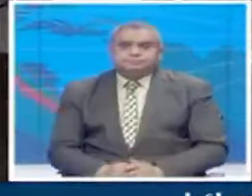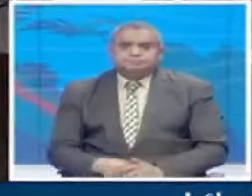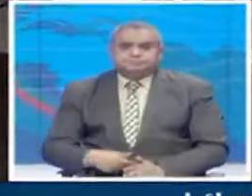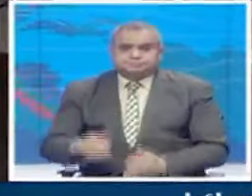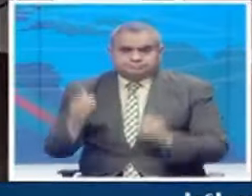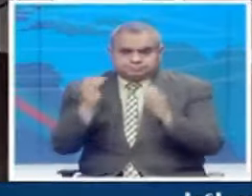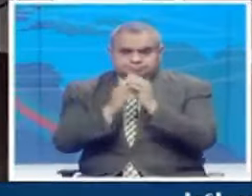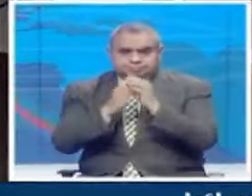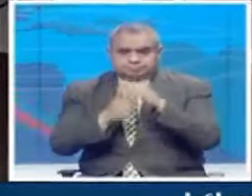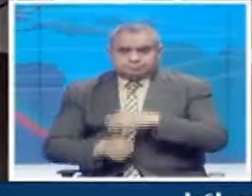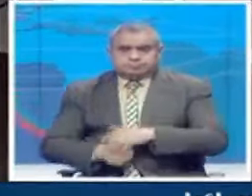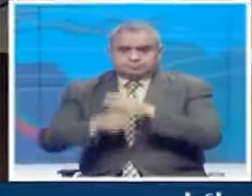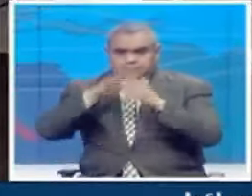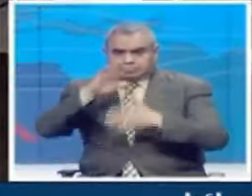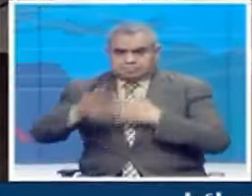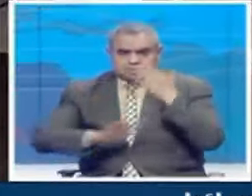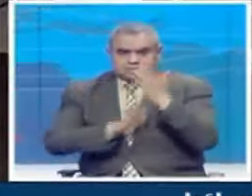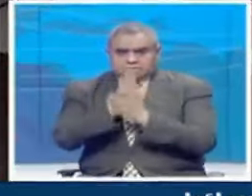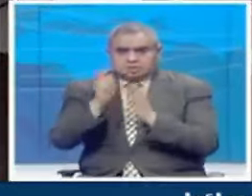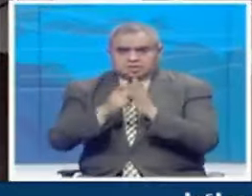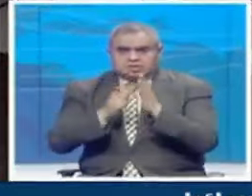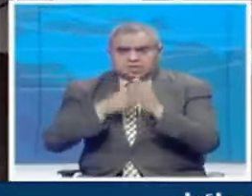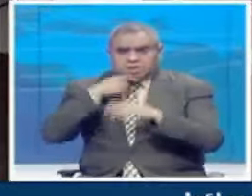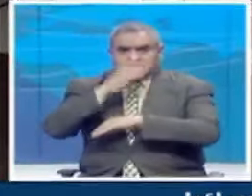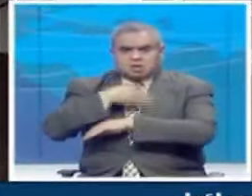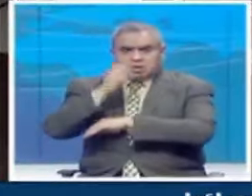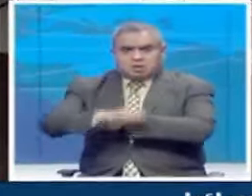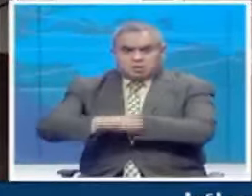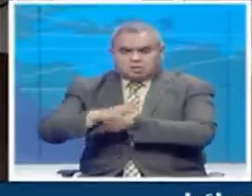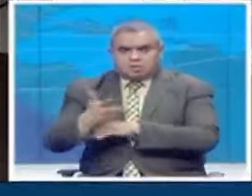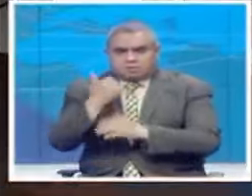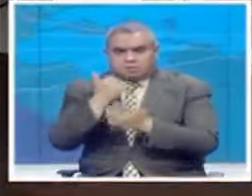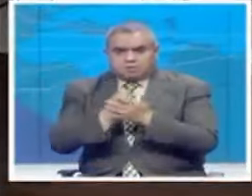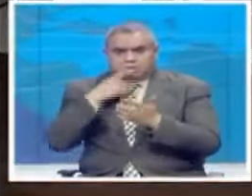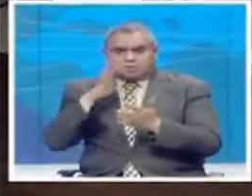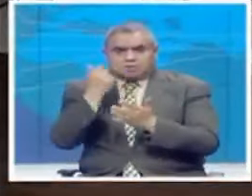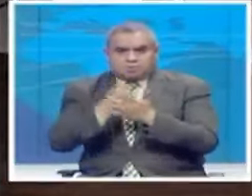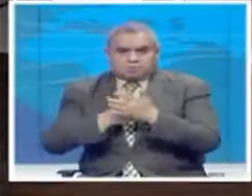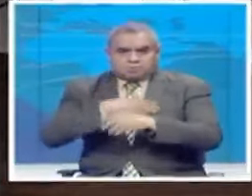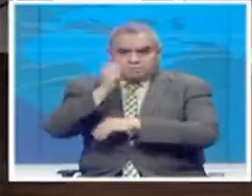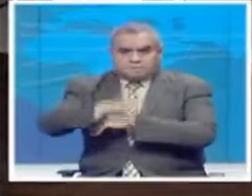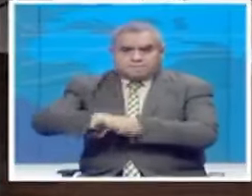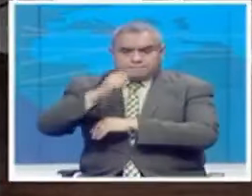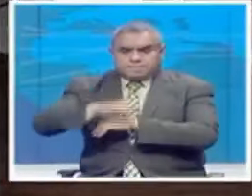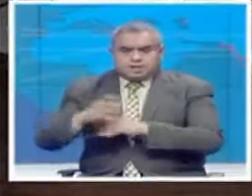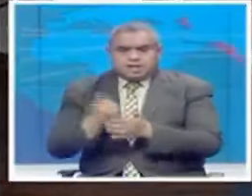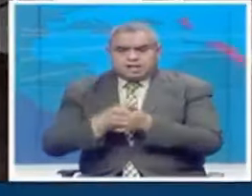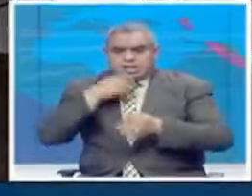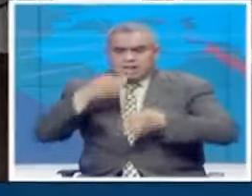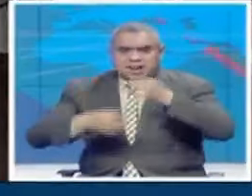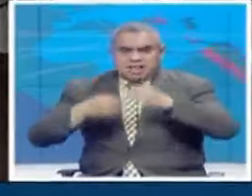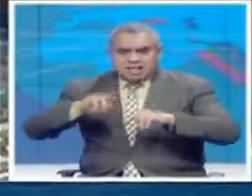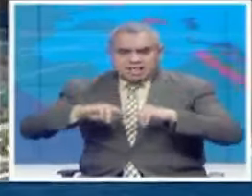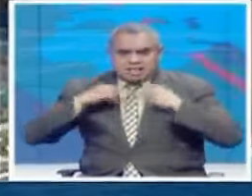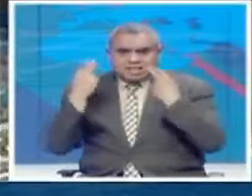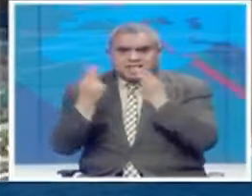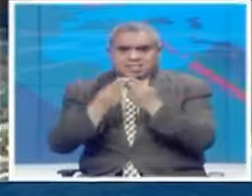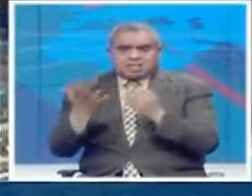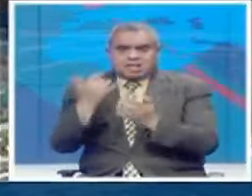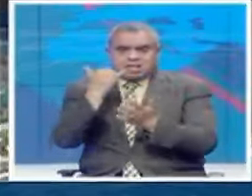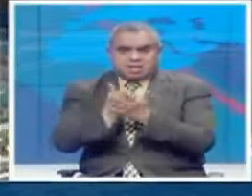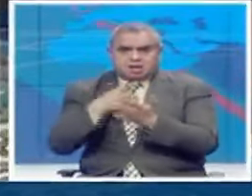أيام عدة من المداولات القانونية والمرافعات كانت كافية أمام قضاة محكمة العدل الدولية لتوجيه